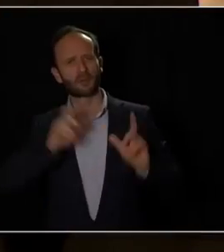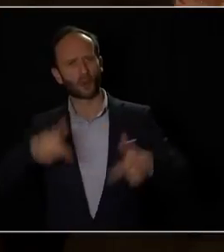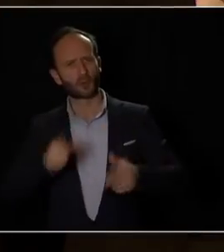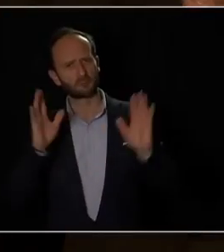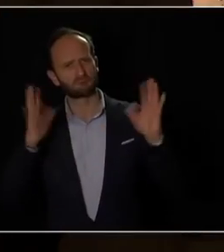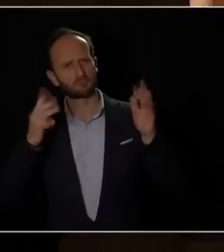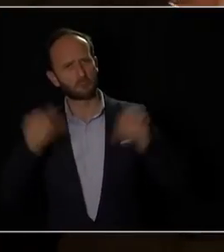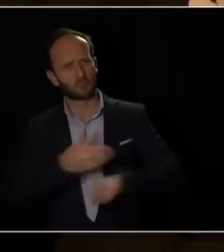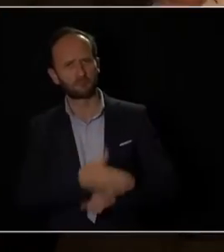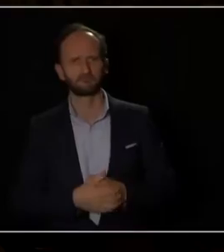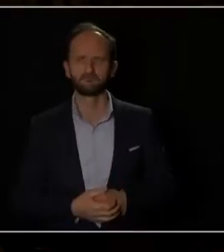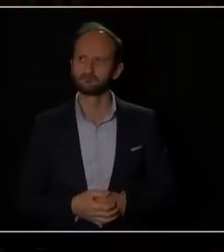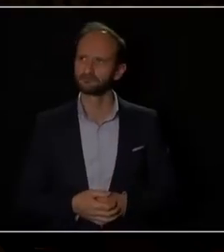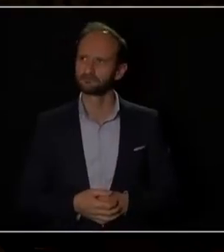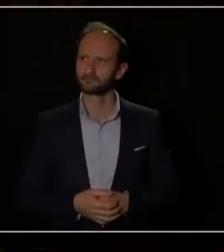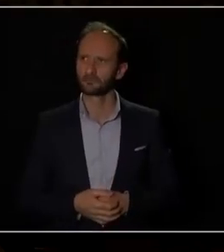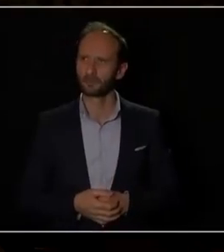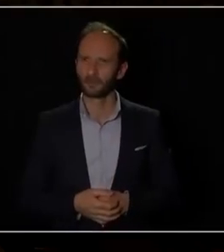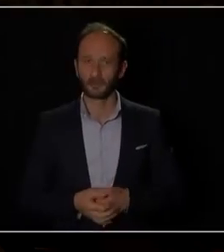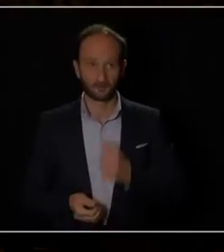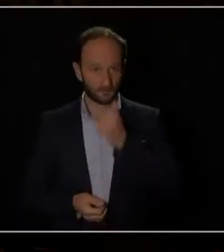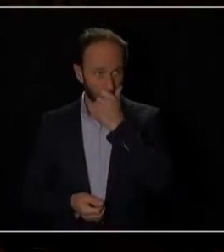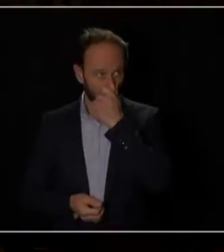méritent. Merci pour eux.